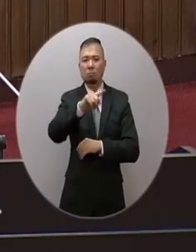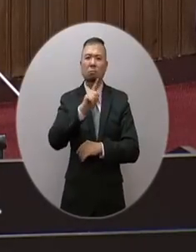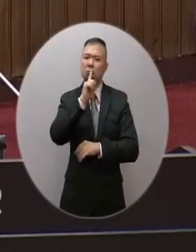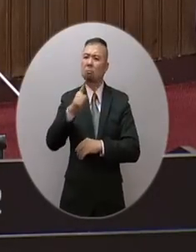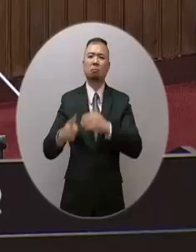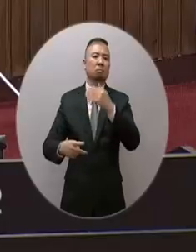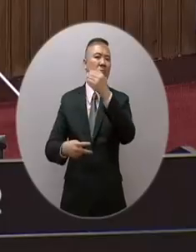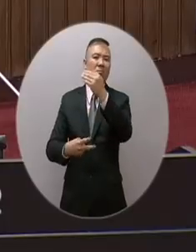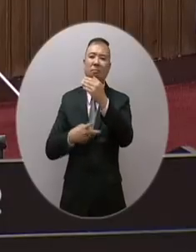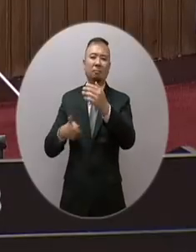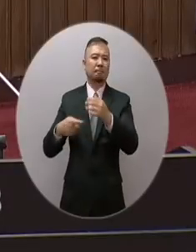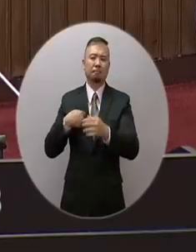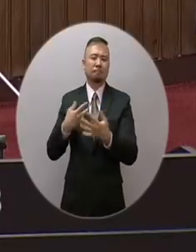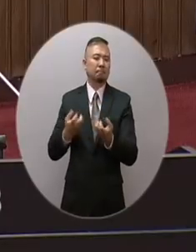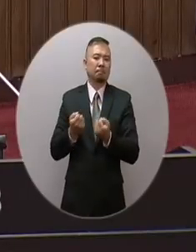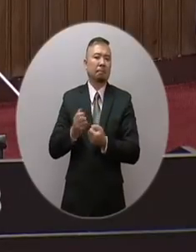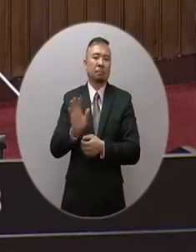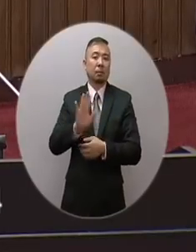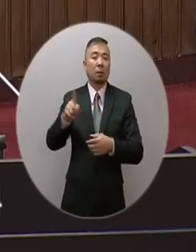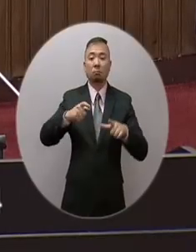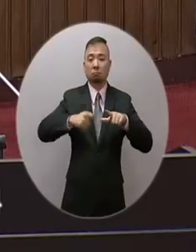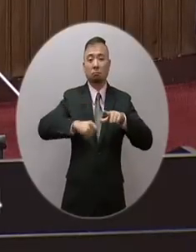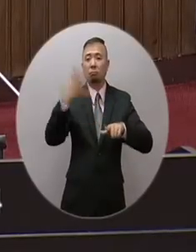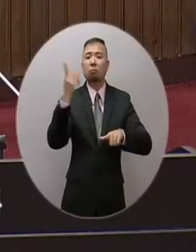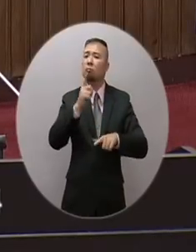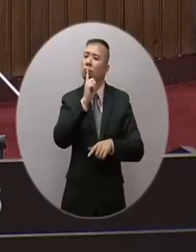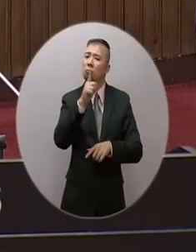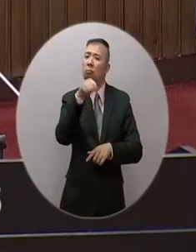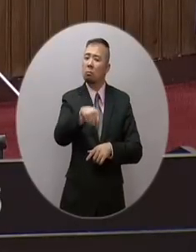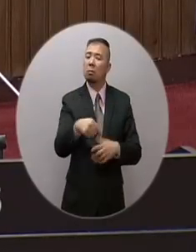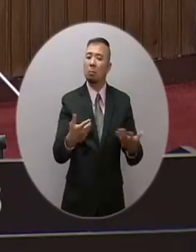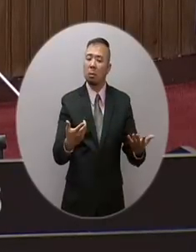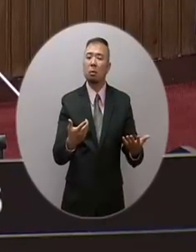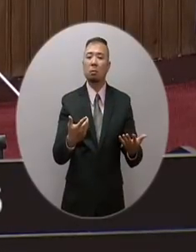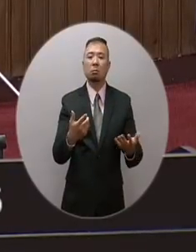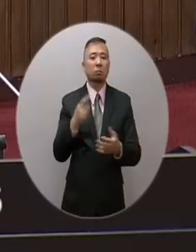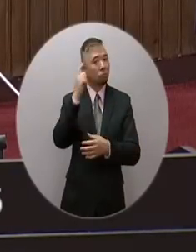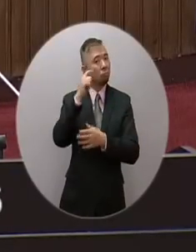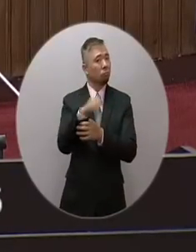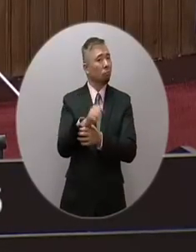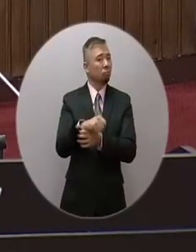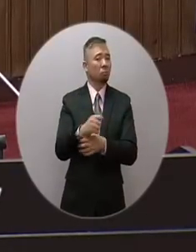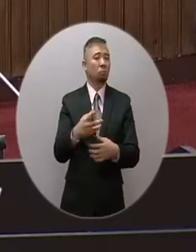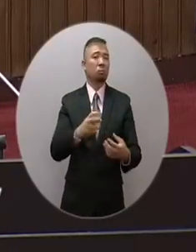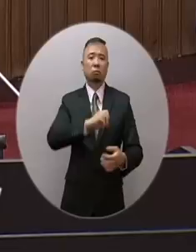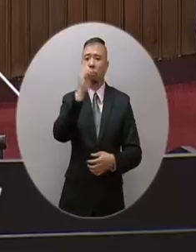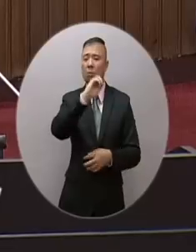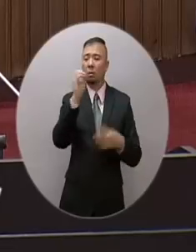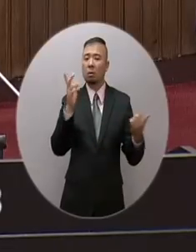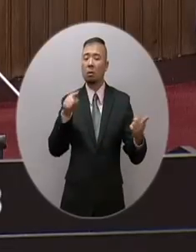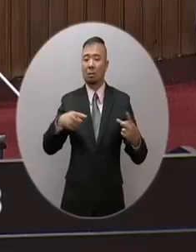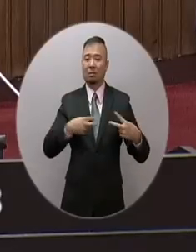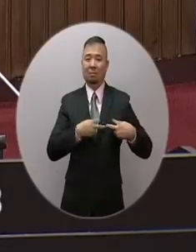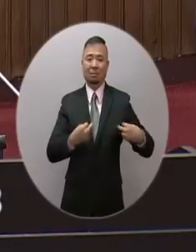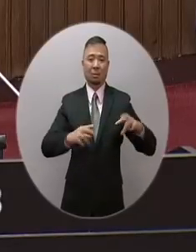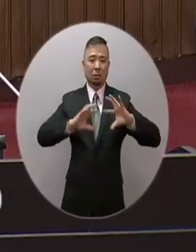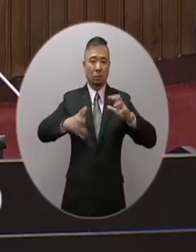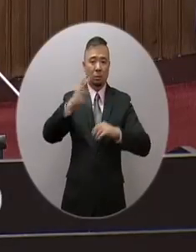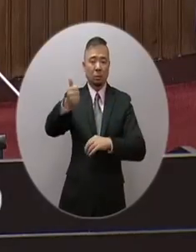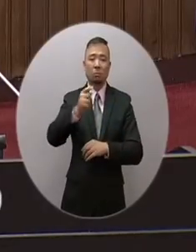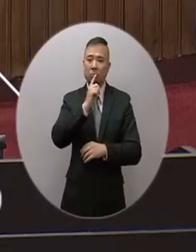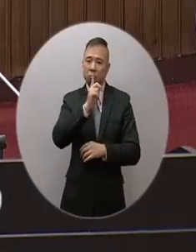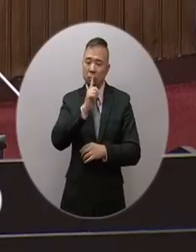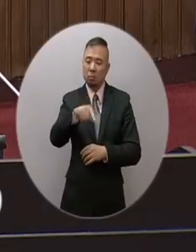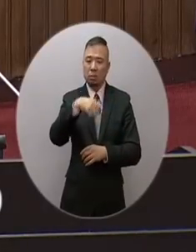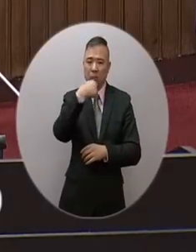也不愿公开接受九二共识。蔡总统说，两岸之间的对话与沟通，我